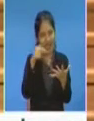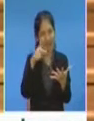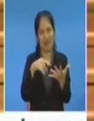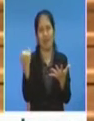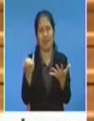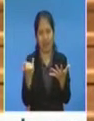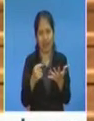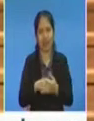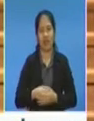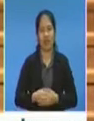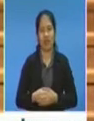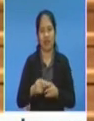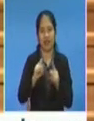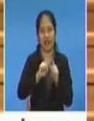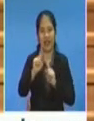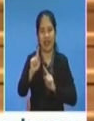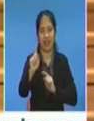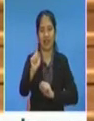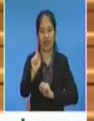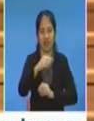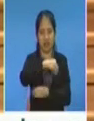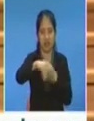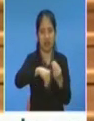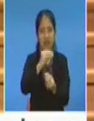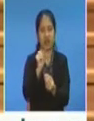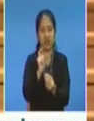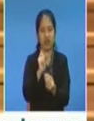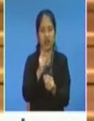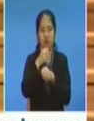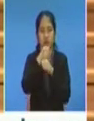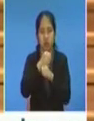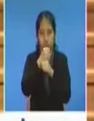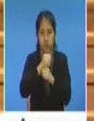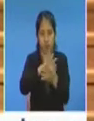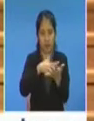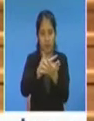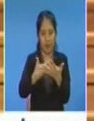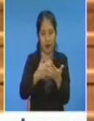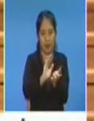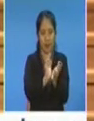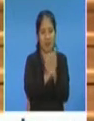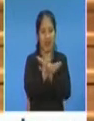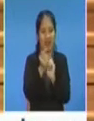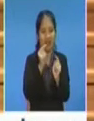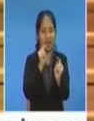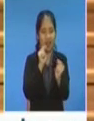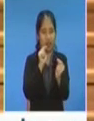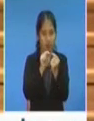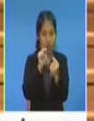แรกที่ผมจะนำเรียนครับเรื่องเศรษฐกิจผู้สูงวัยตามแผนการปฏิรูปนี้คงหนีไม่